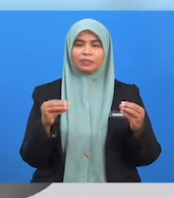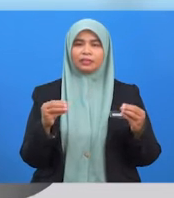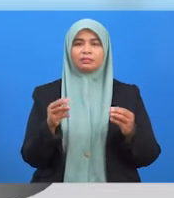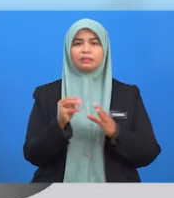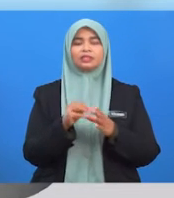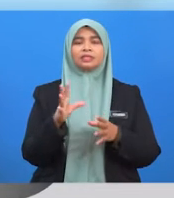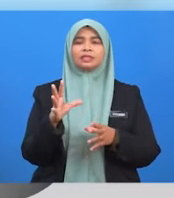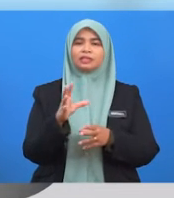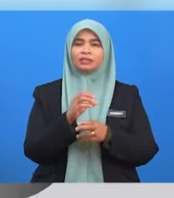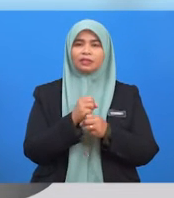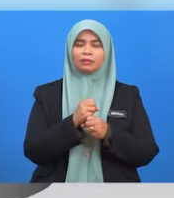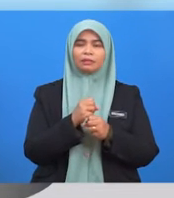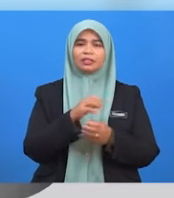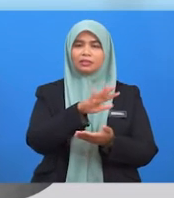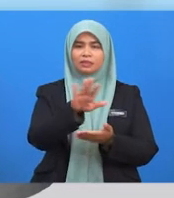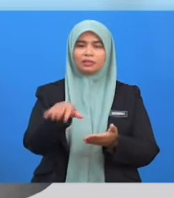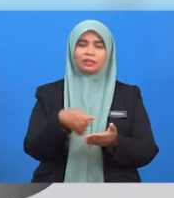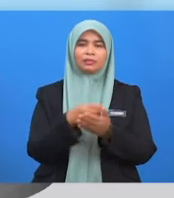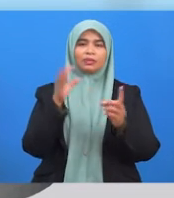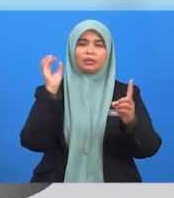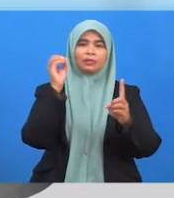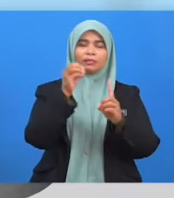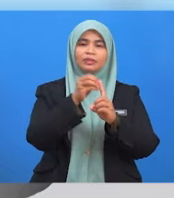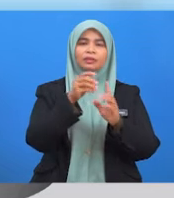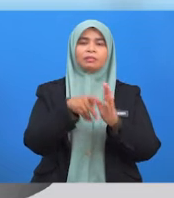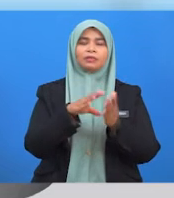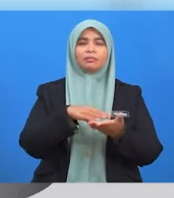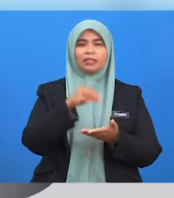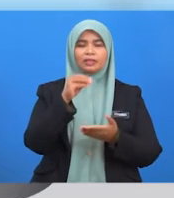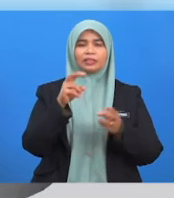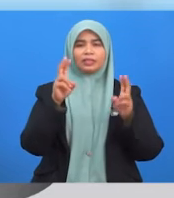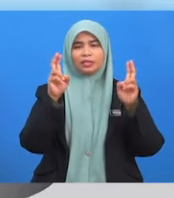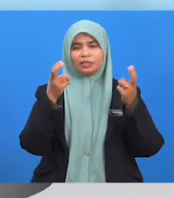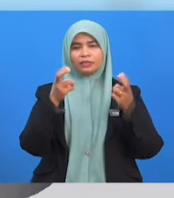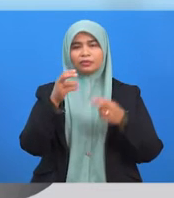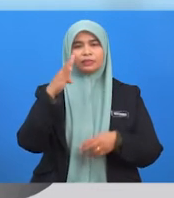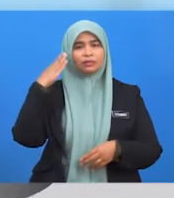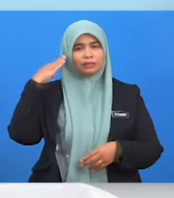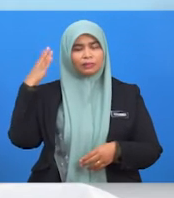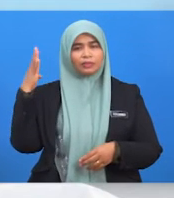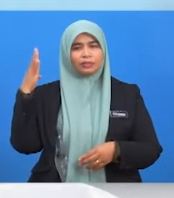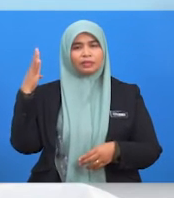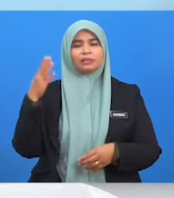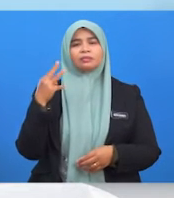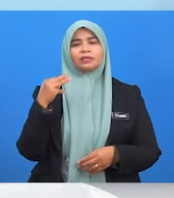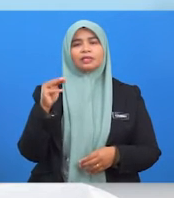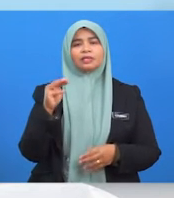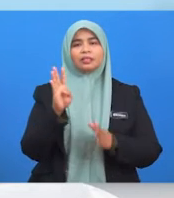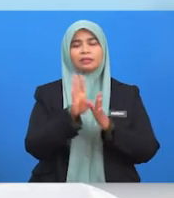selesai mencapai semua objektif pembelajaran topik bunyi.